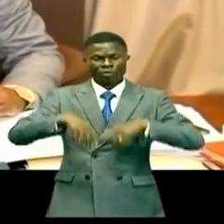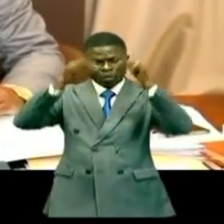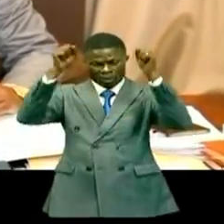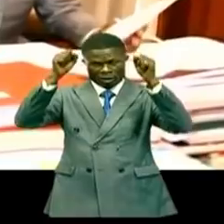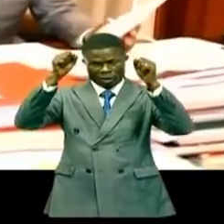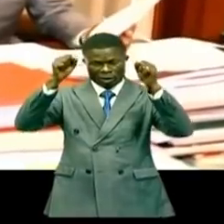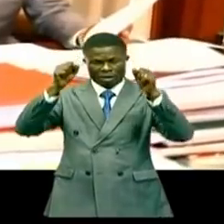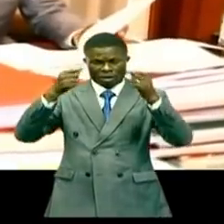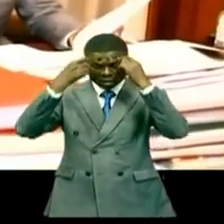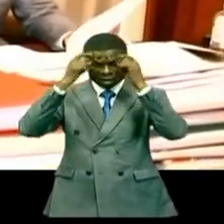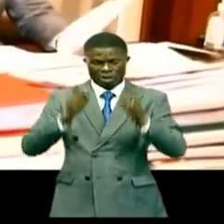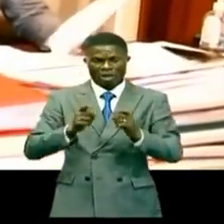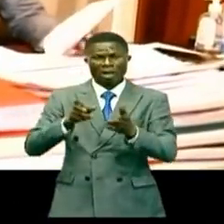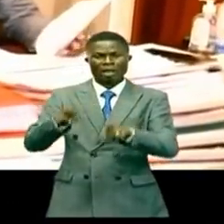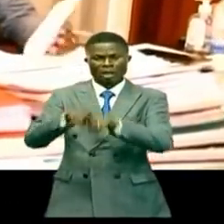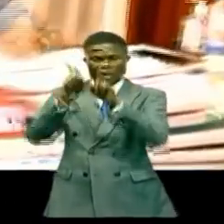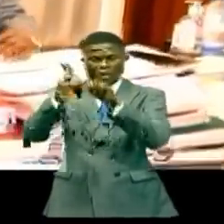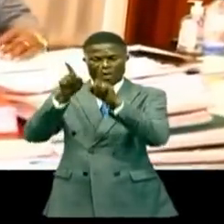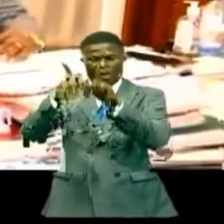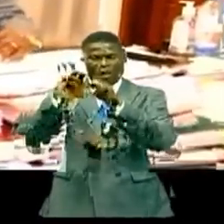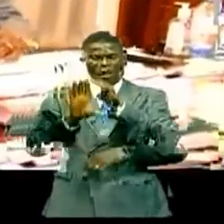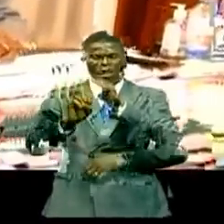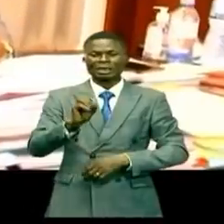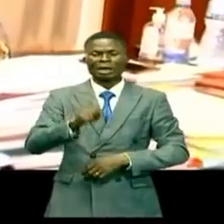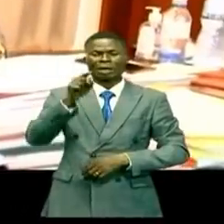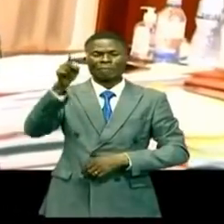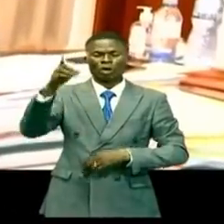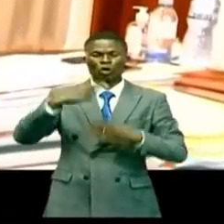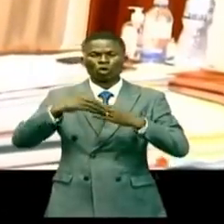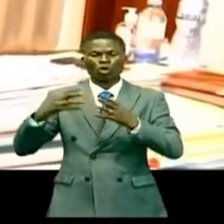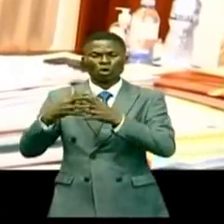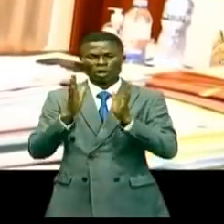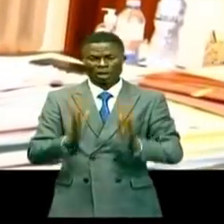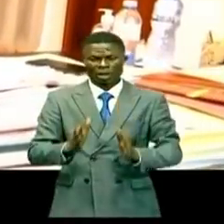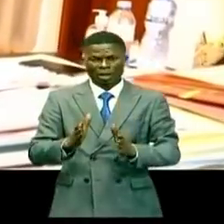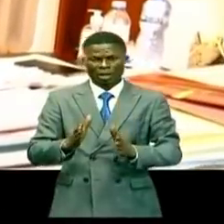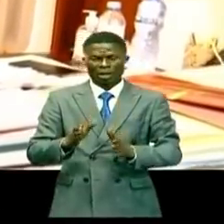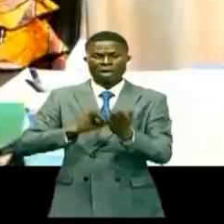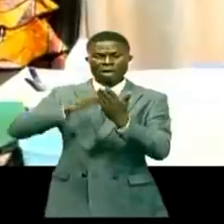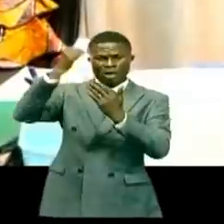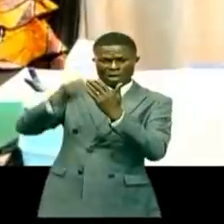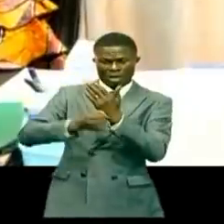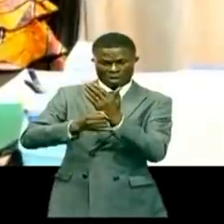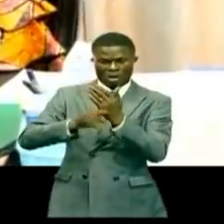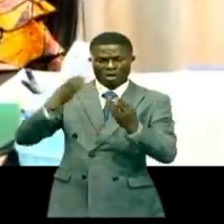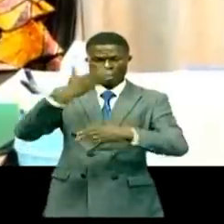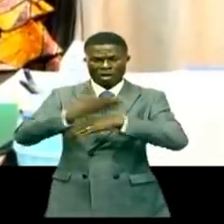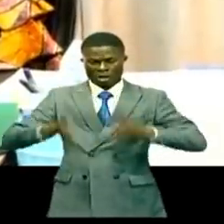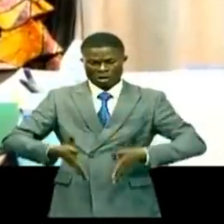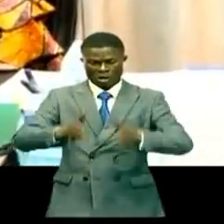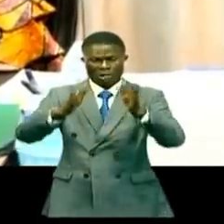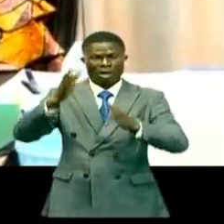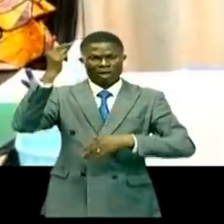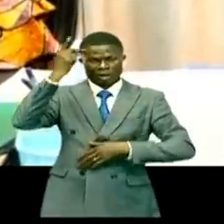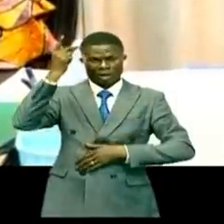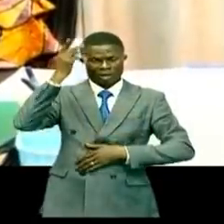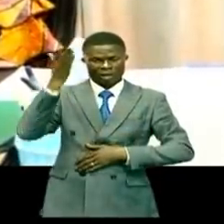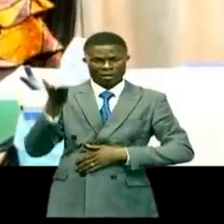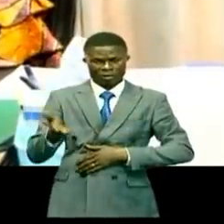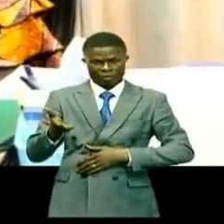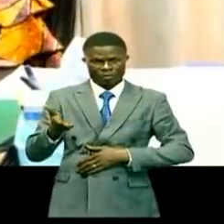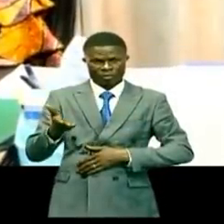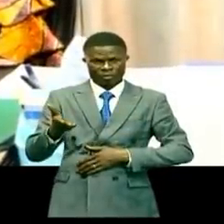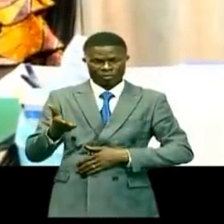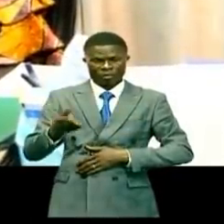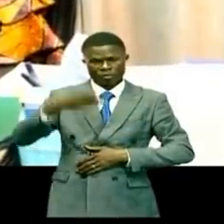ratification de l'accord de prêt de 50 millions de dollars américains au titre de projet de réhabilitation de la voirie de Kinshasa.